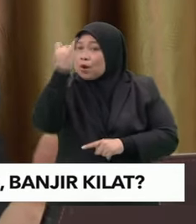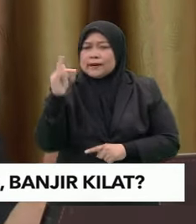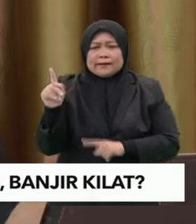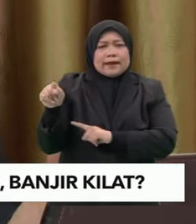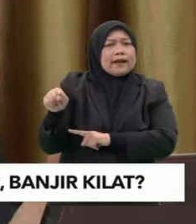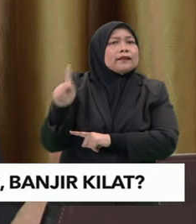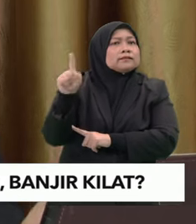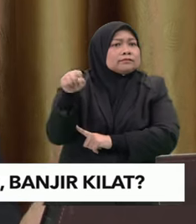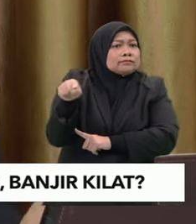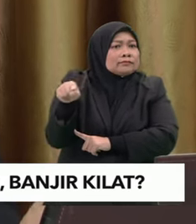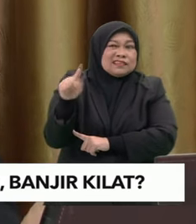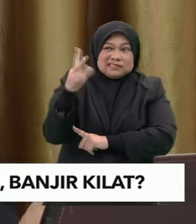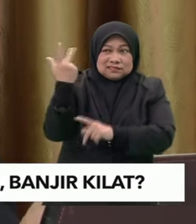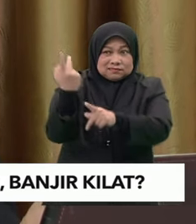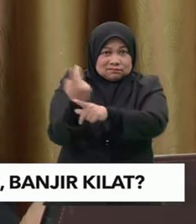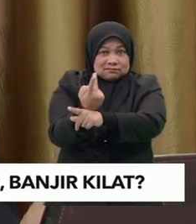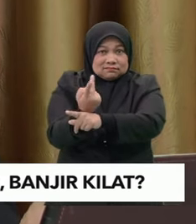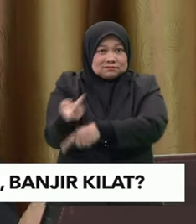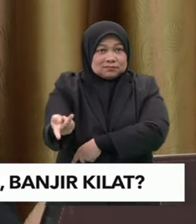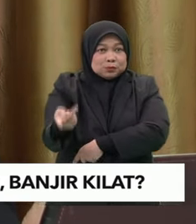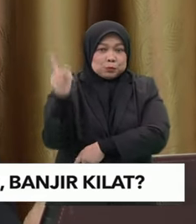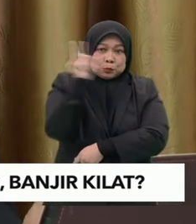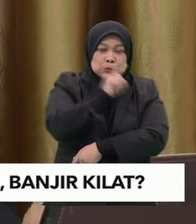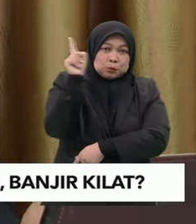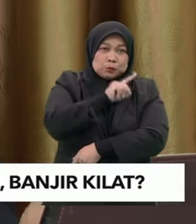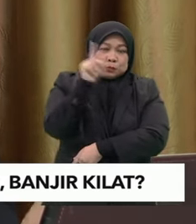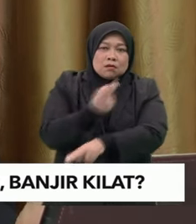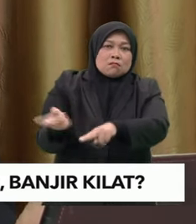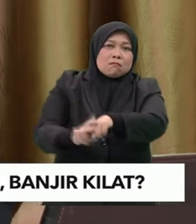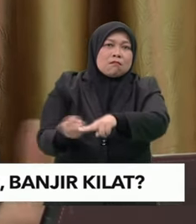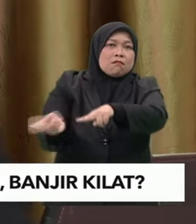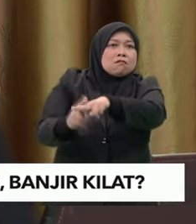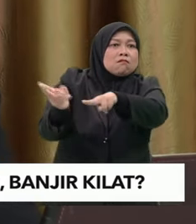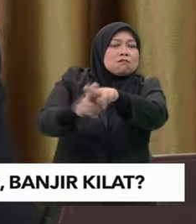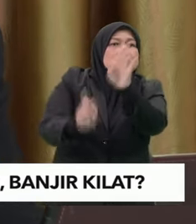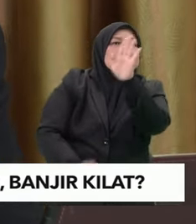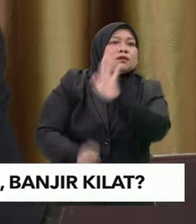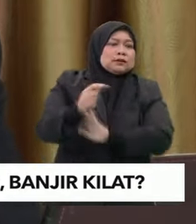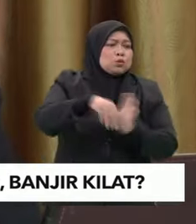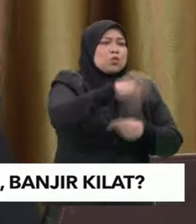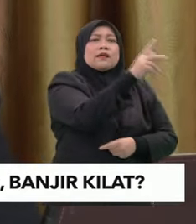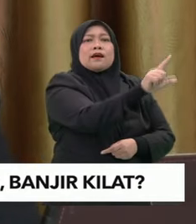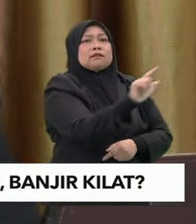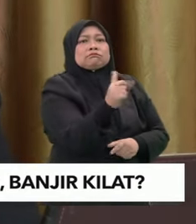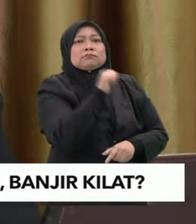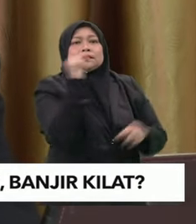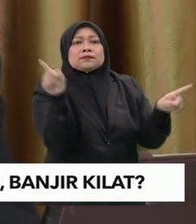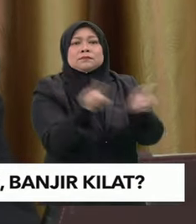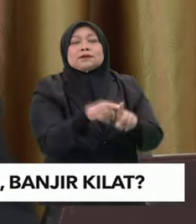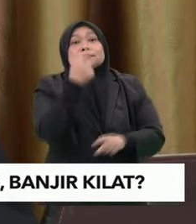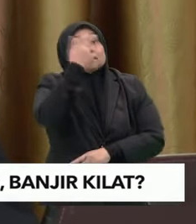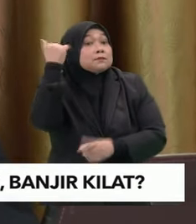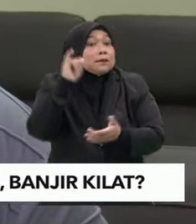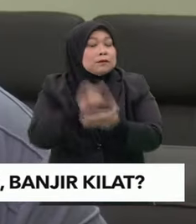itu 3 kali lebih kuat ataupun tinggi berbanding dengan di luar Kuala Lumpur? Pastinya disebabkan